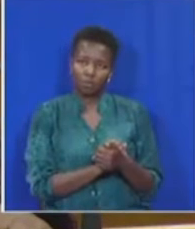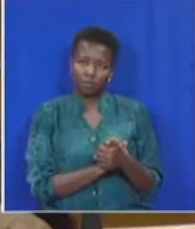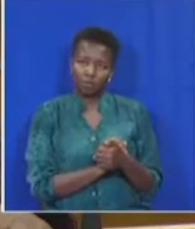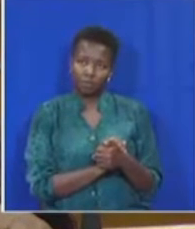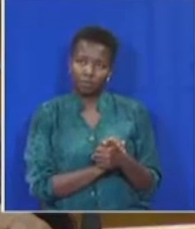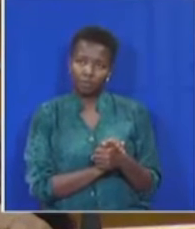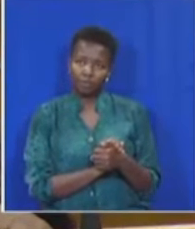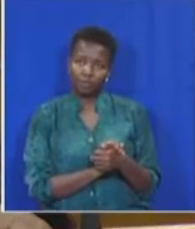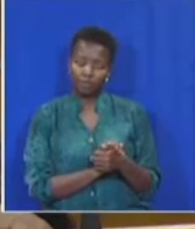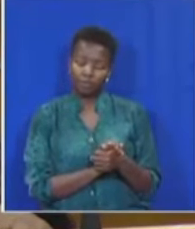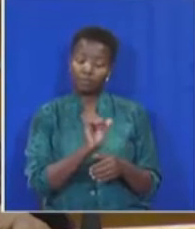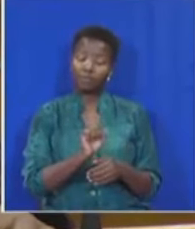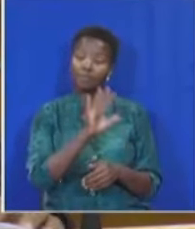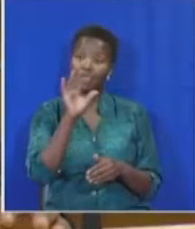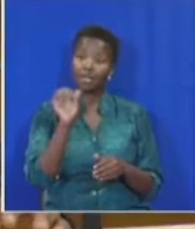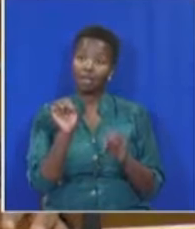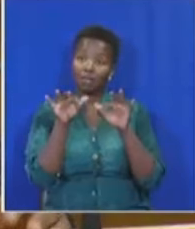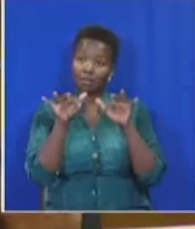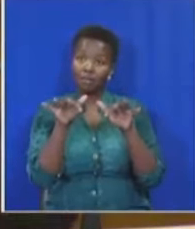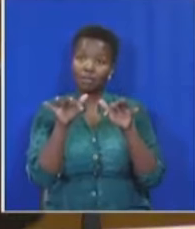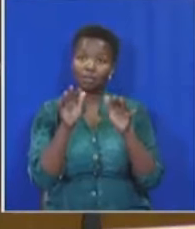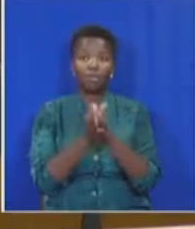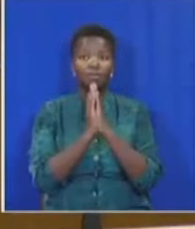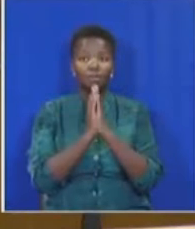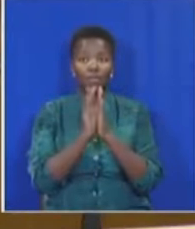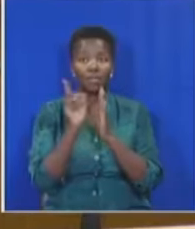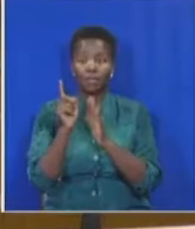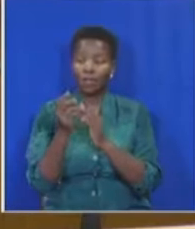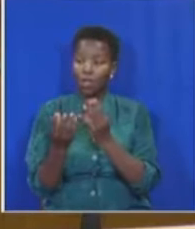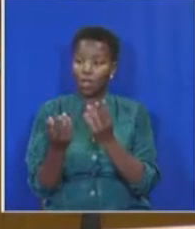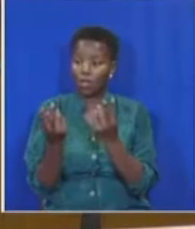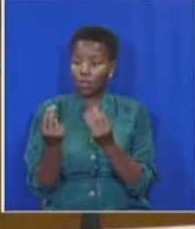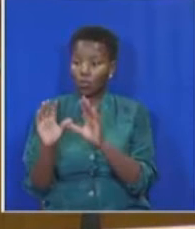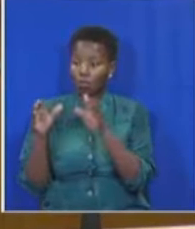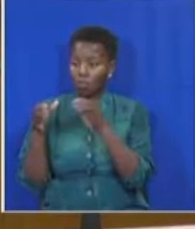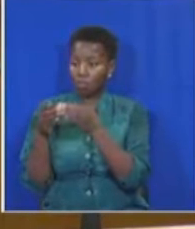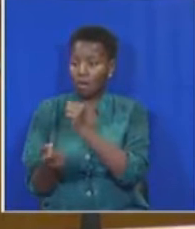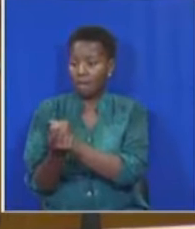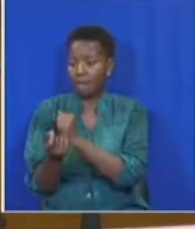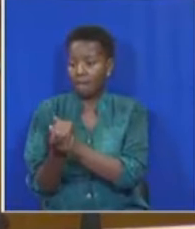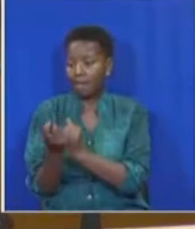balumkelani oomafika izolo ngoba kaloku kukwa izolo oku